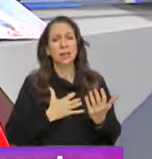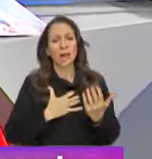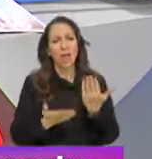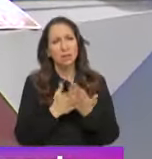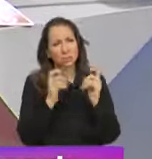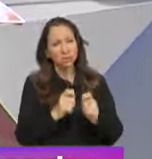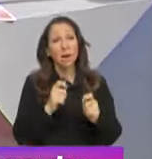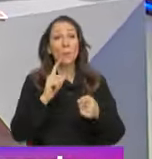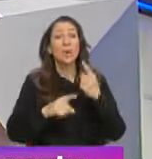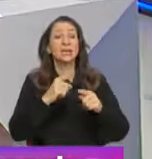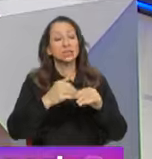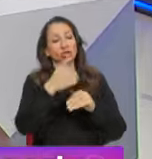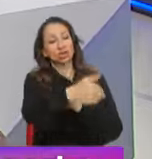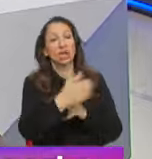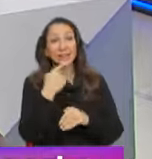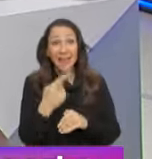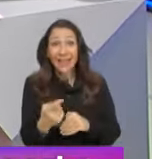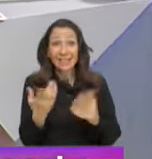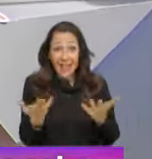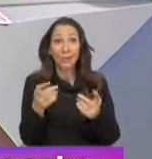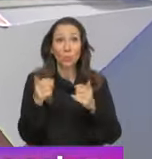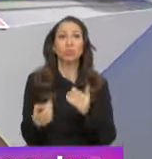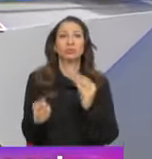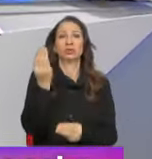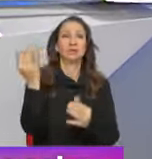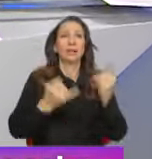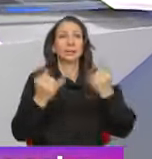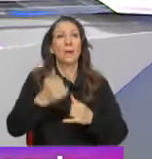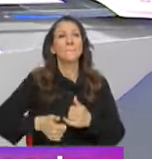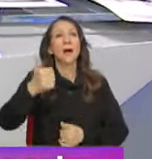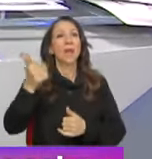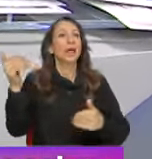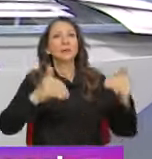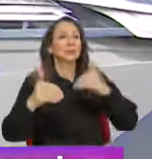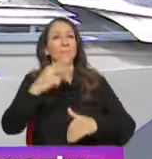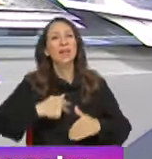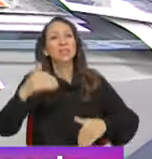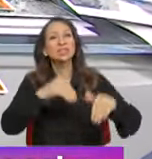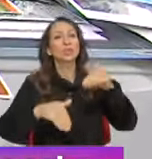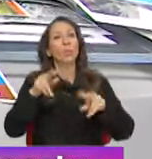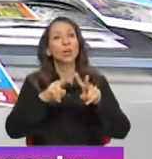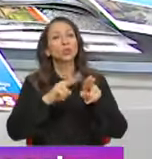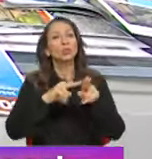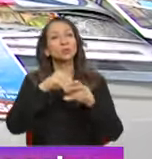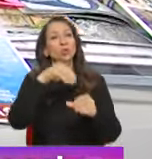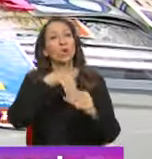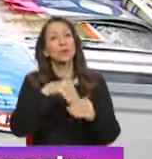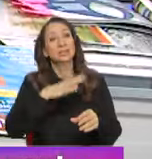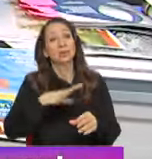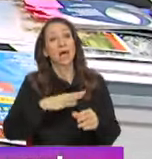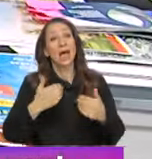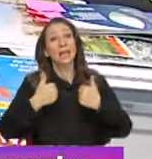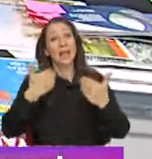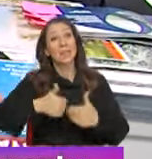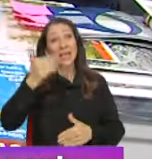yardım edecek siyasetin dışında kalacaklar derken İşte bu Tartışma bakanlar da Yerel seçimde Murat kum için oy istiyorlar adalet